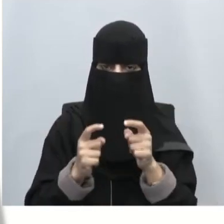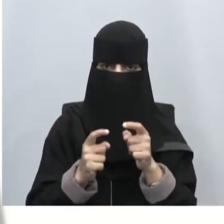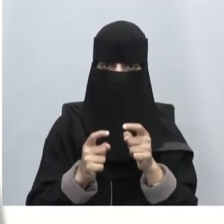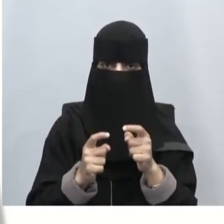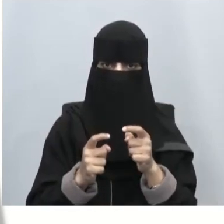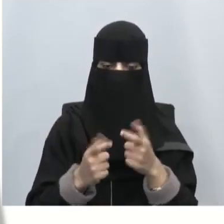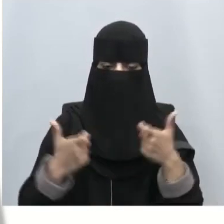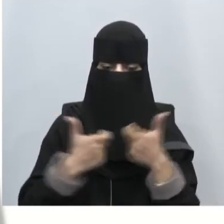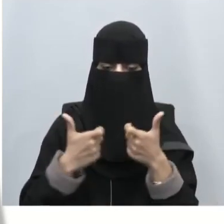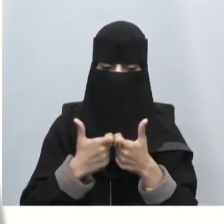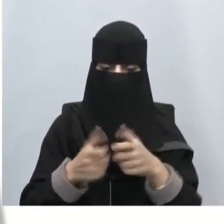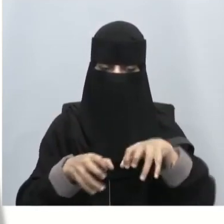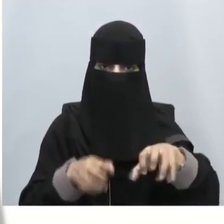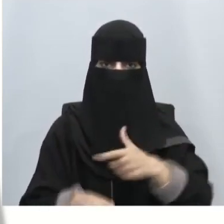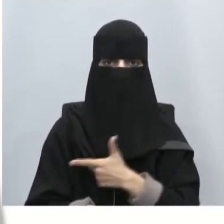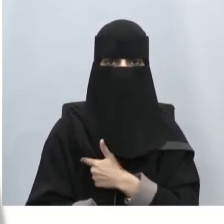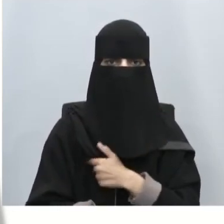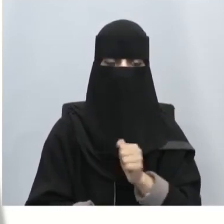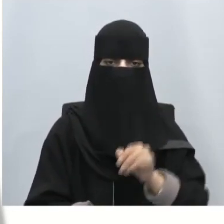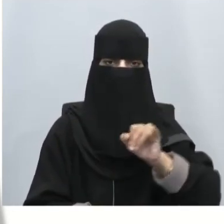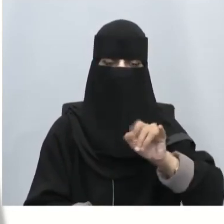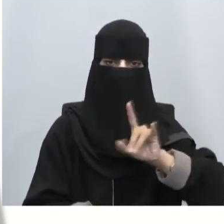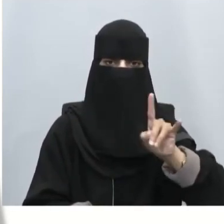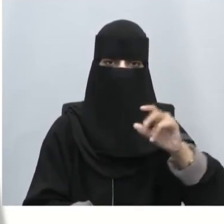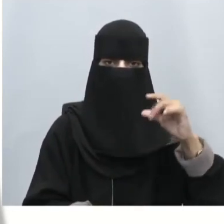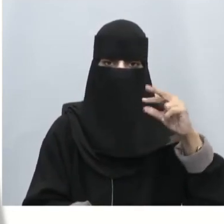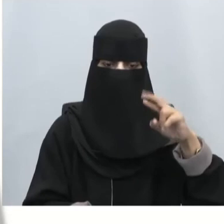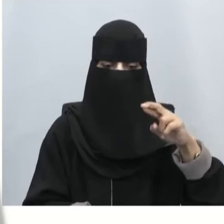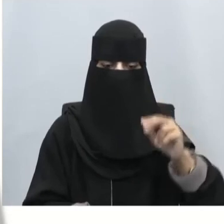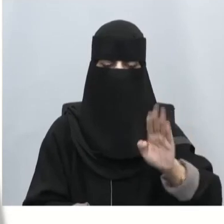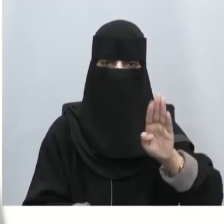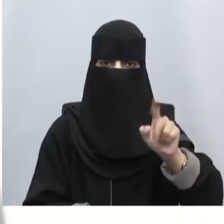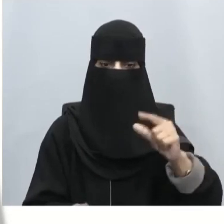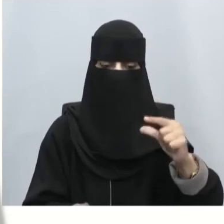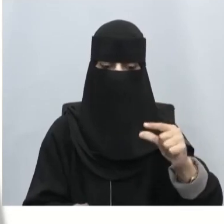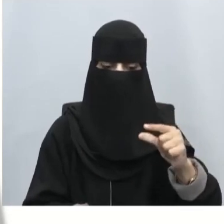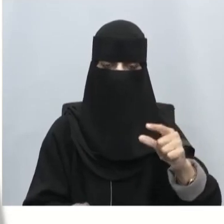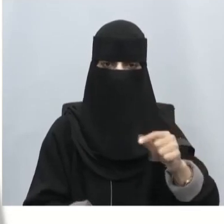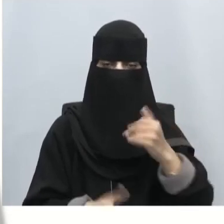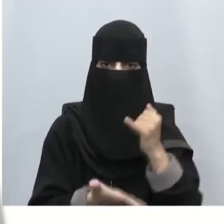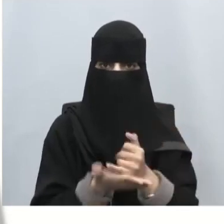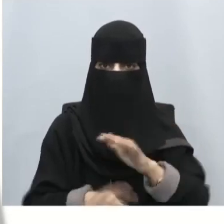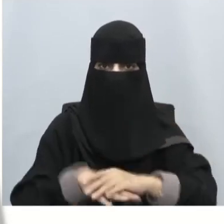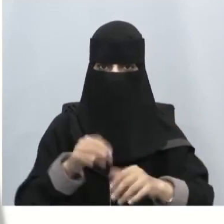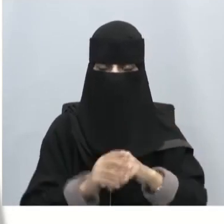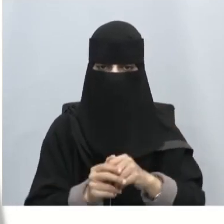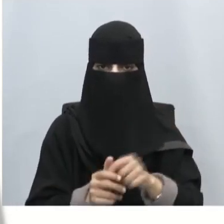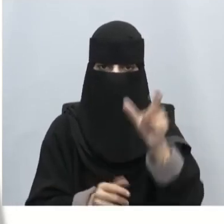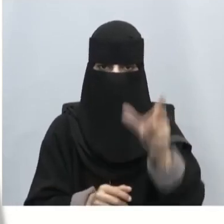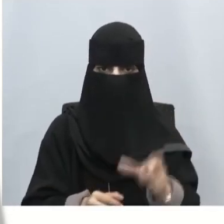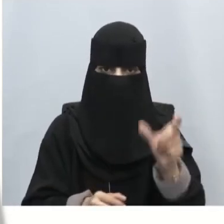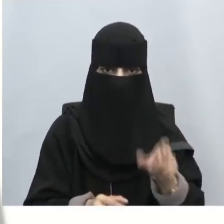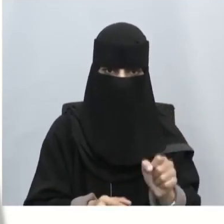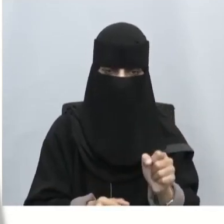في معركه ملاذكورد على ايدي من يا ترى على ايدي السلاجقه المسلمين في ذلك